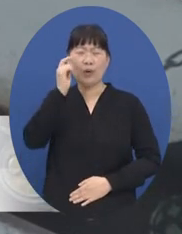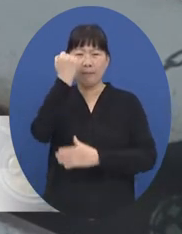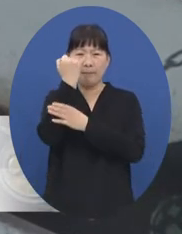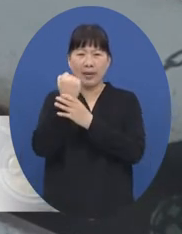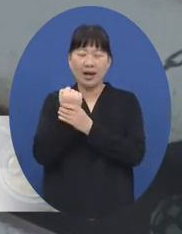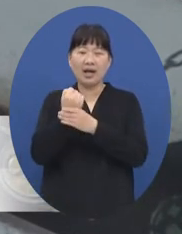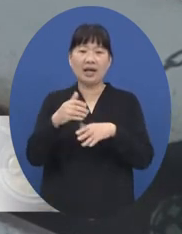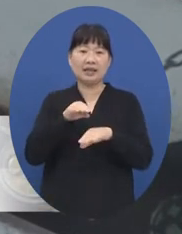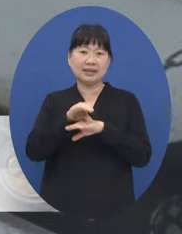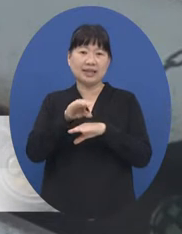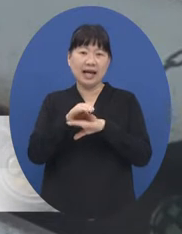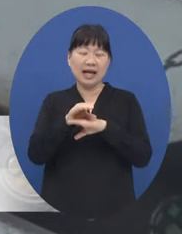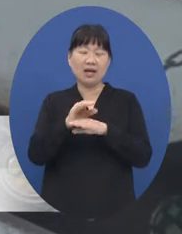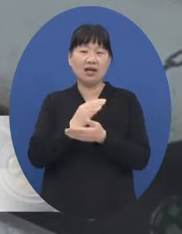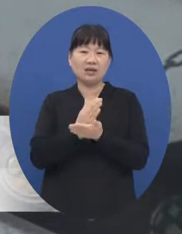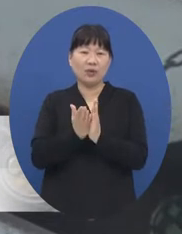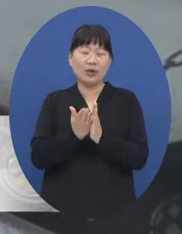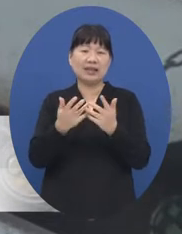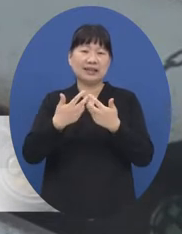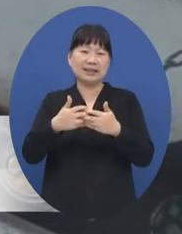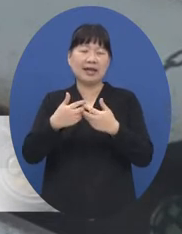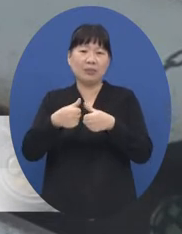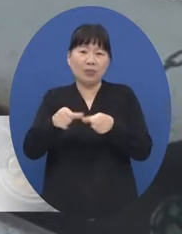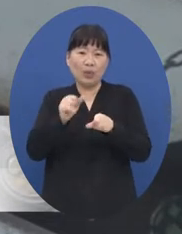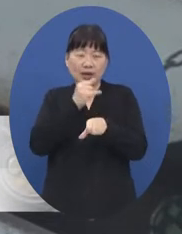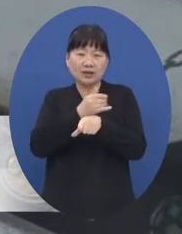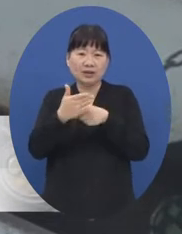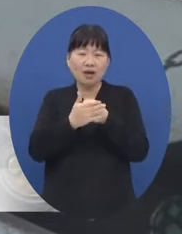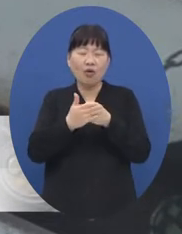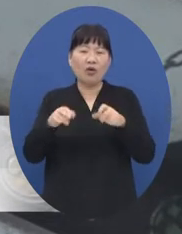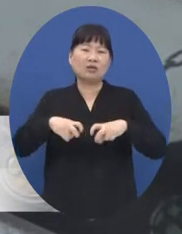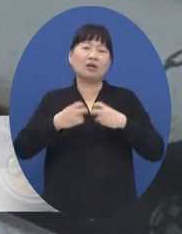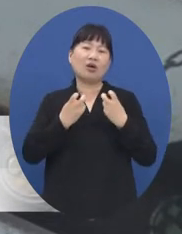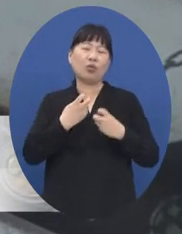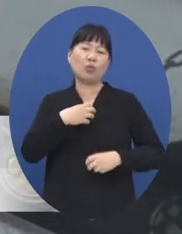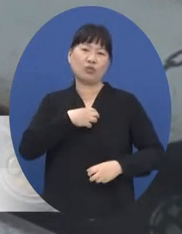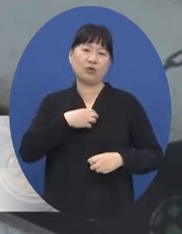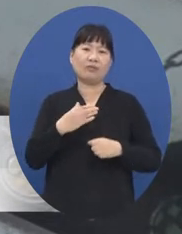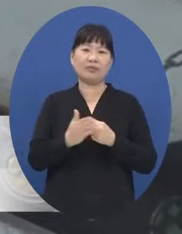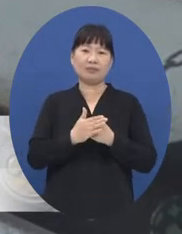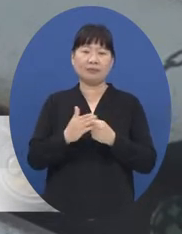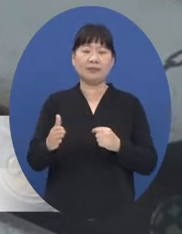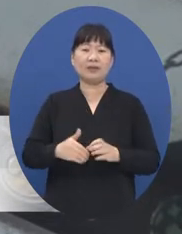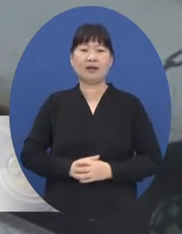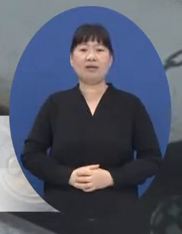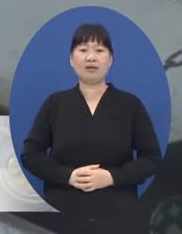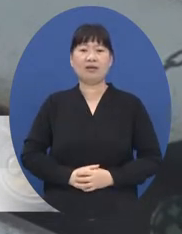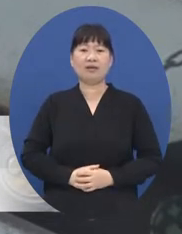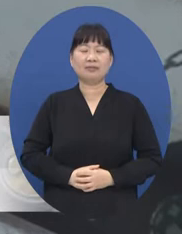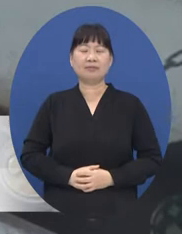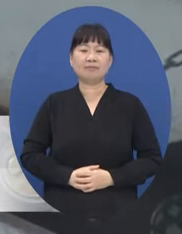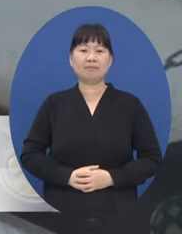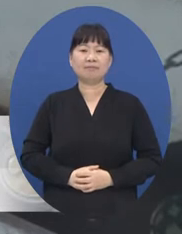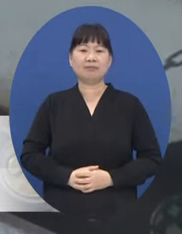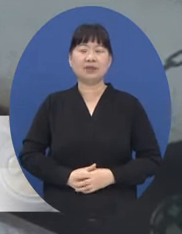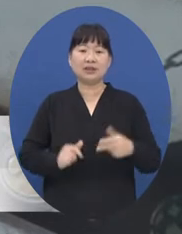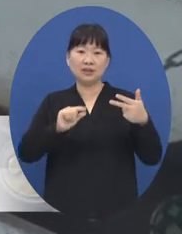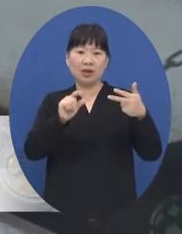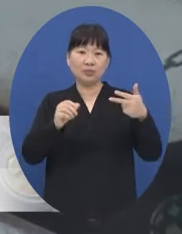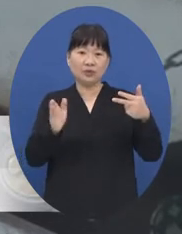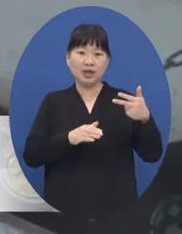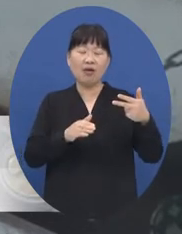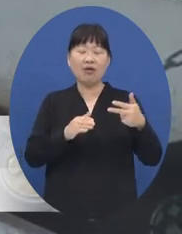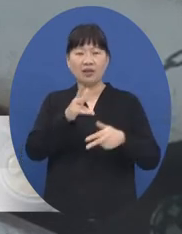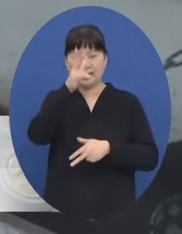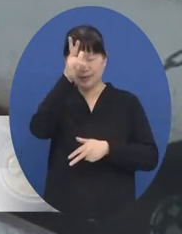차 엔진이나 배기관 쪽에 고장을 일으켜 대형 사고로까지 이어질 수도 있어 위험합니다. 경기도 특사경이 7월부터 수사를 벌여